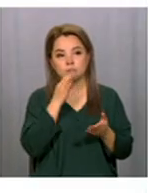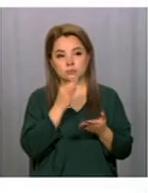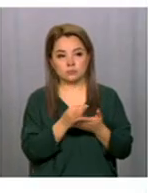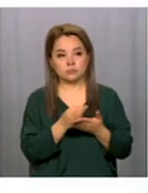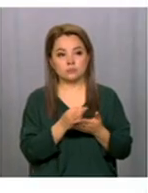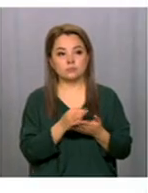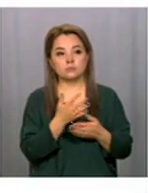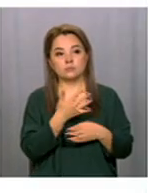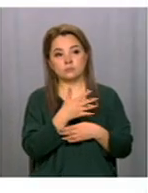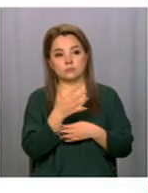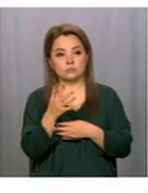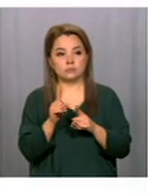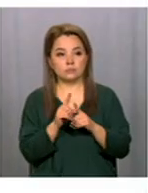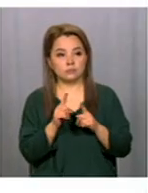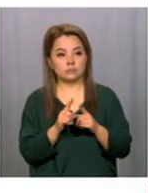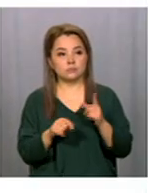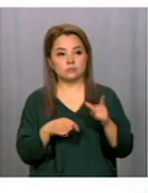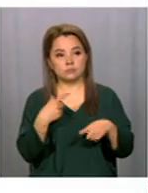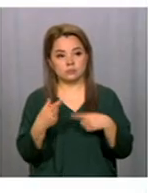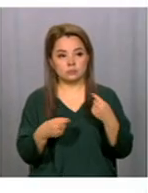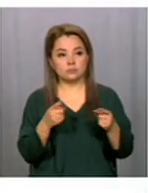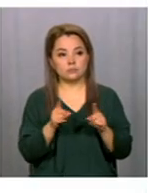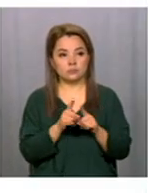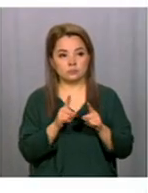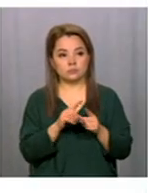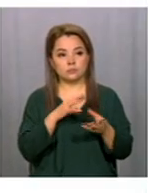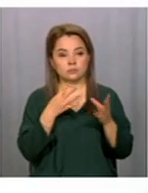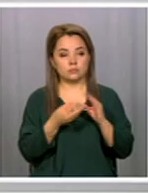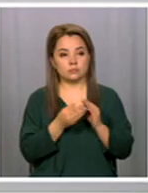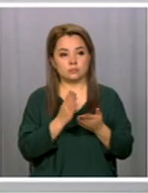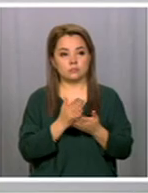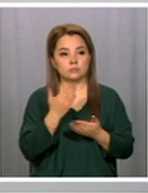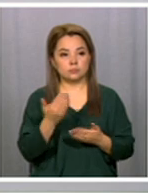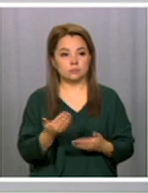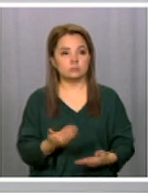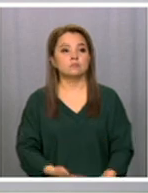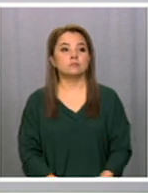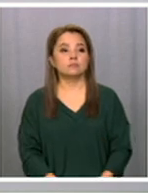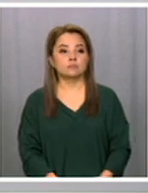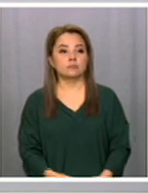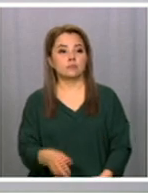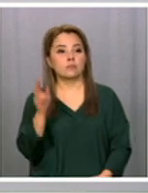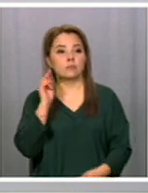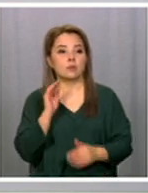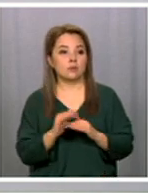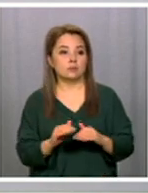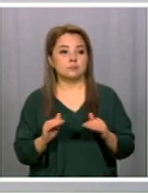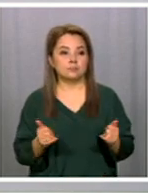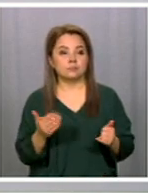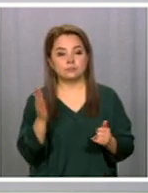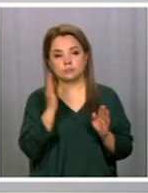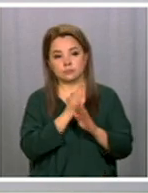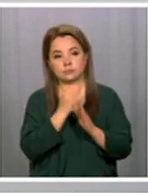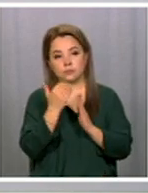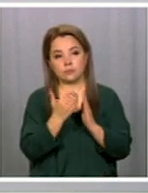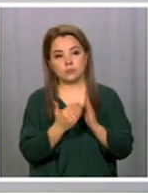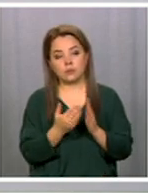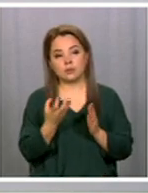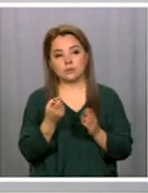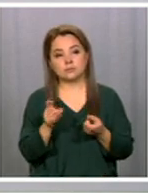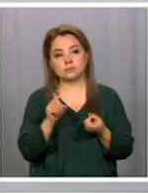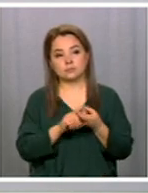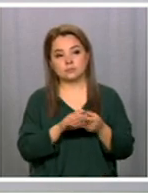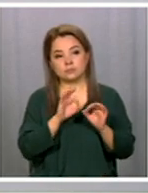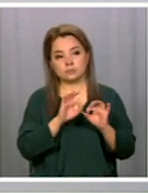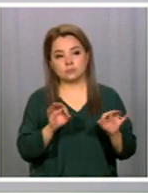ормандарда жалпақ жапырақты ормандар қалыптасады екен. Балалар, экожүйенің ауысымына тағы да